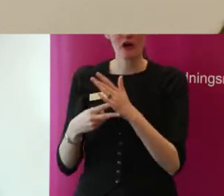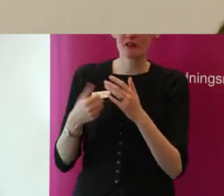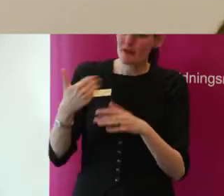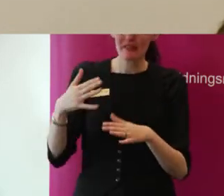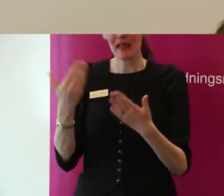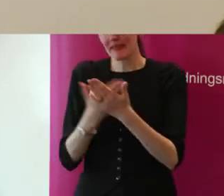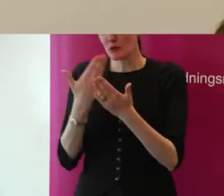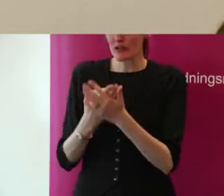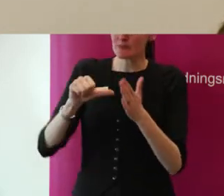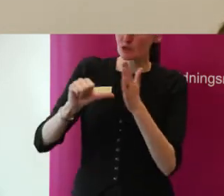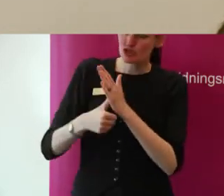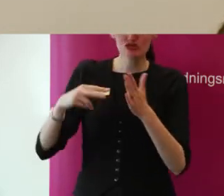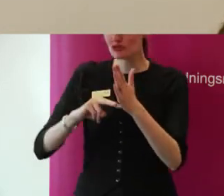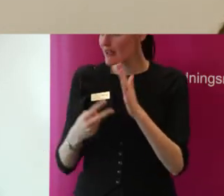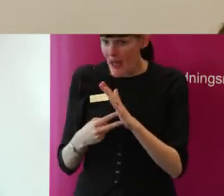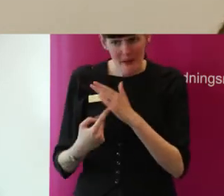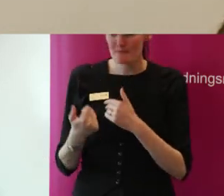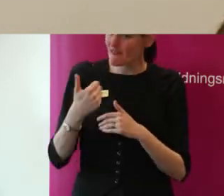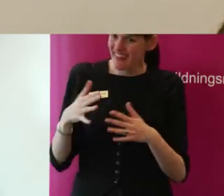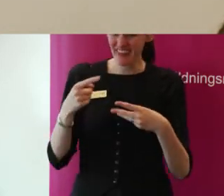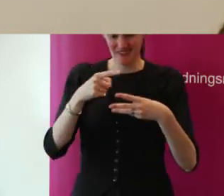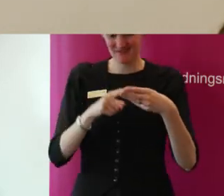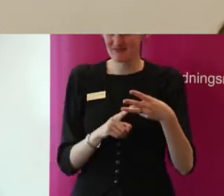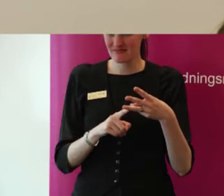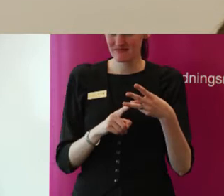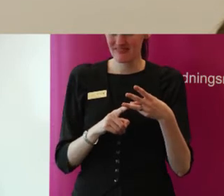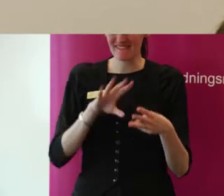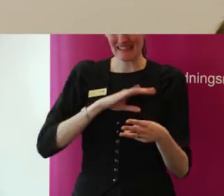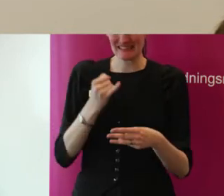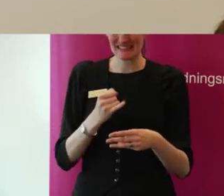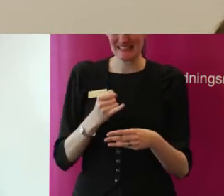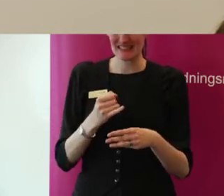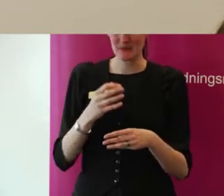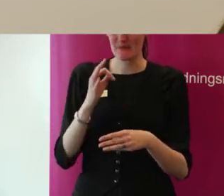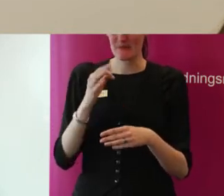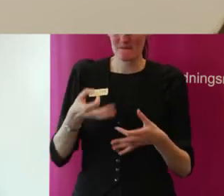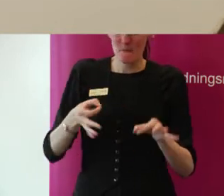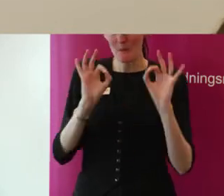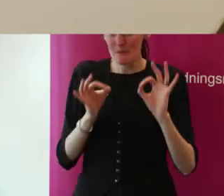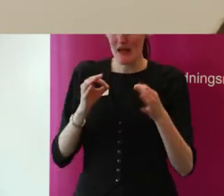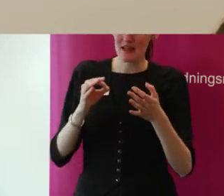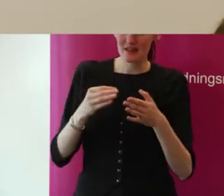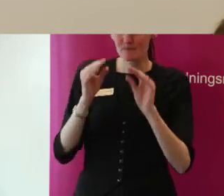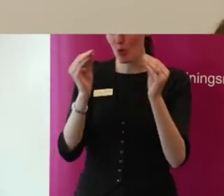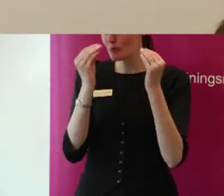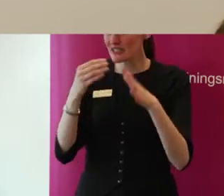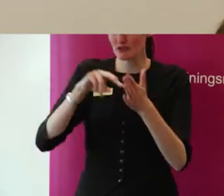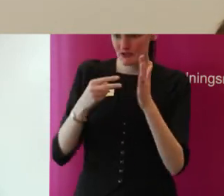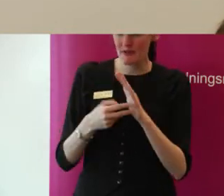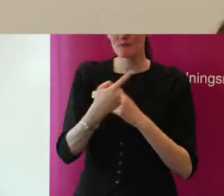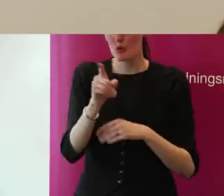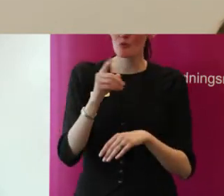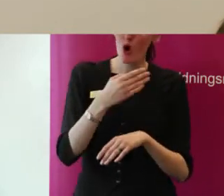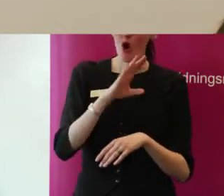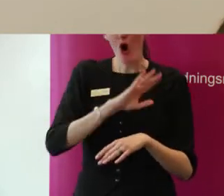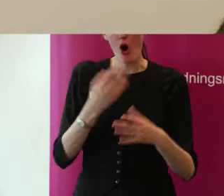nationellt betygssystem. De tre delarna finns i det formella utbildningssystemet. Där jobbar man med uppföljning och kontroll,